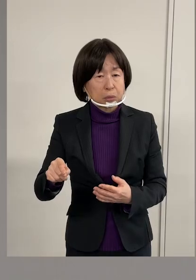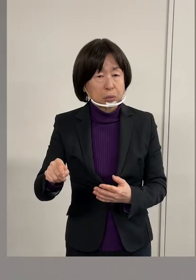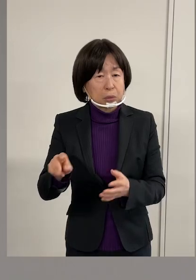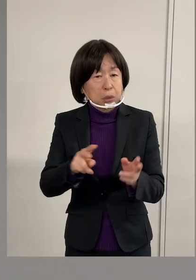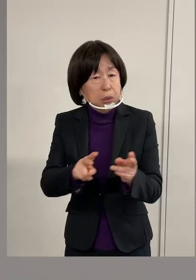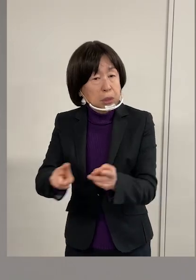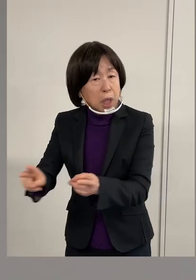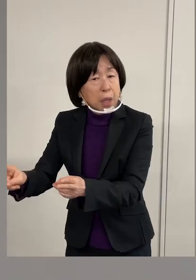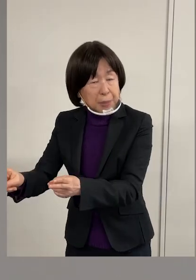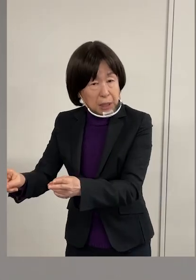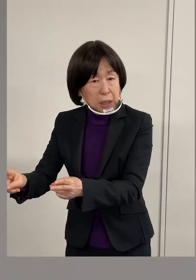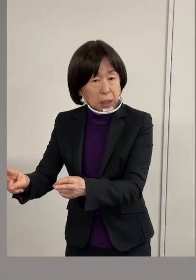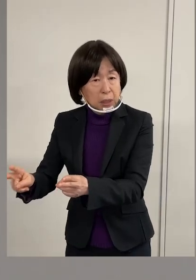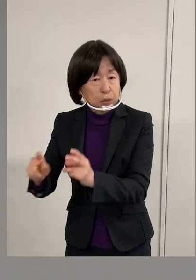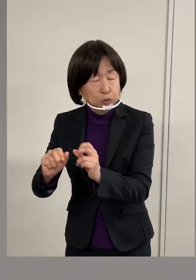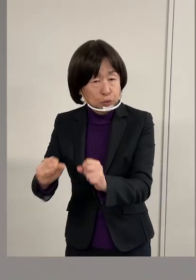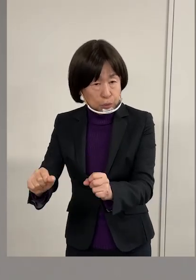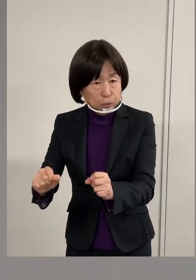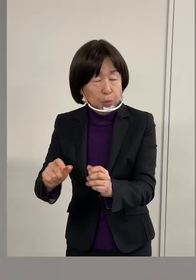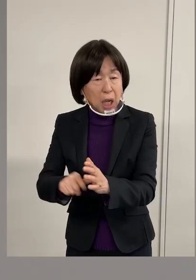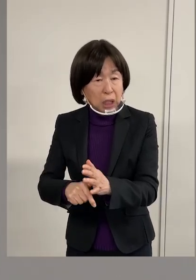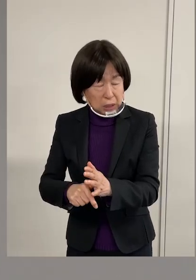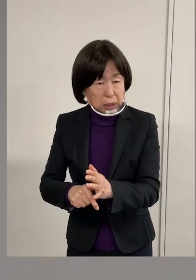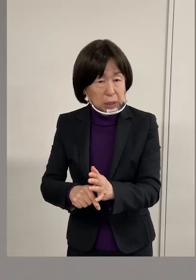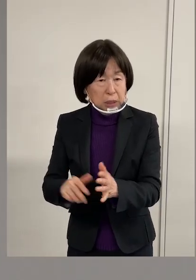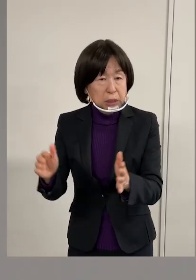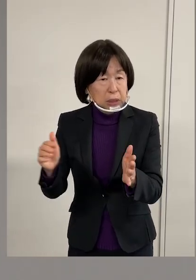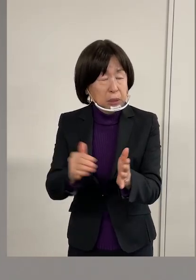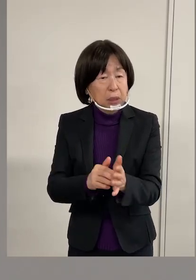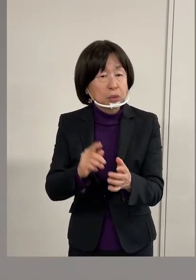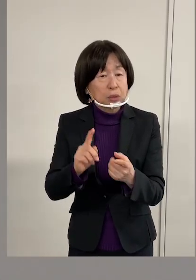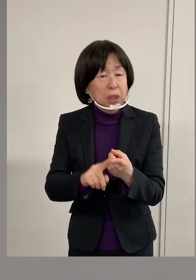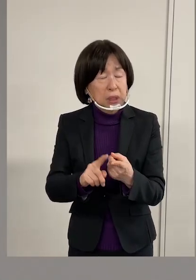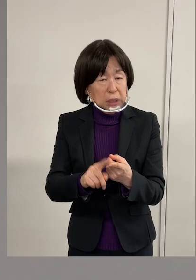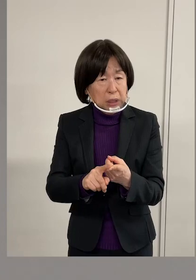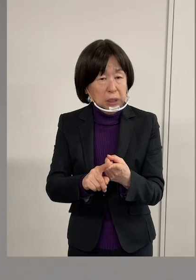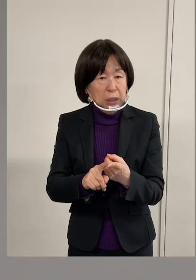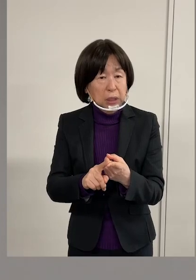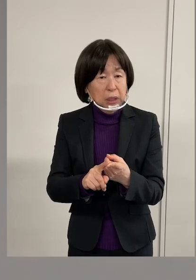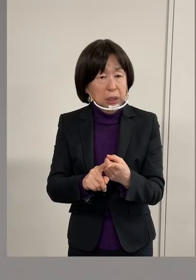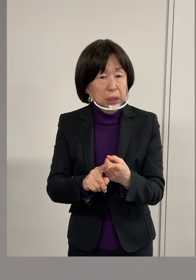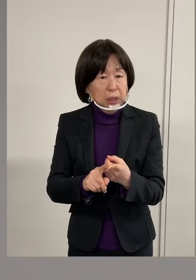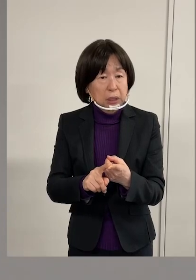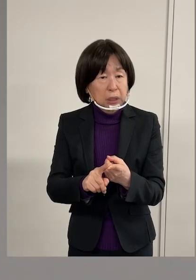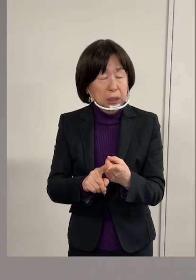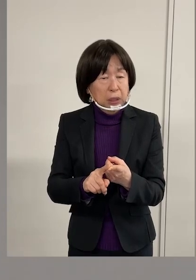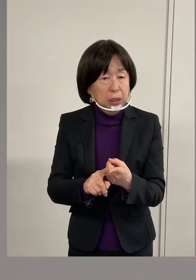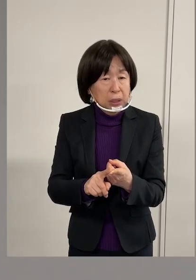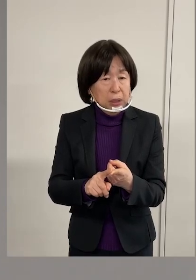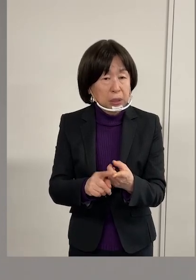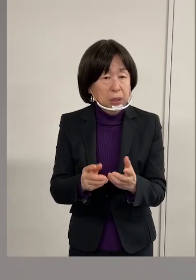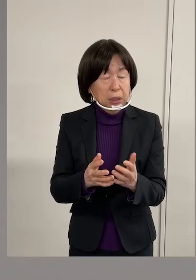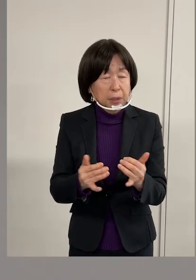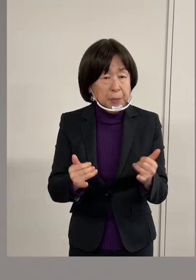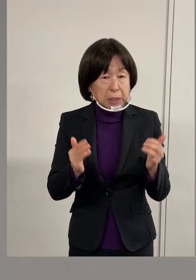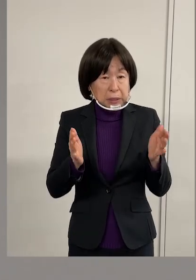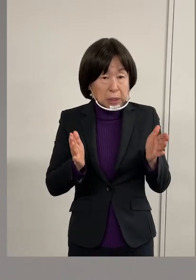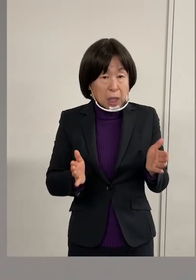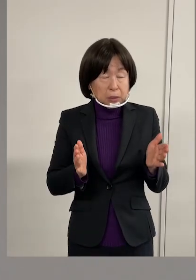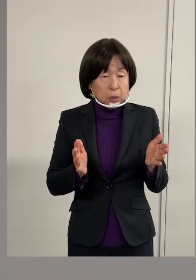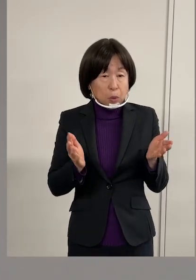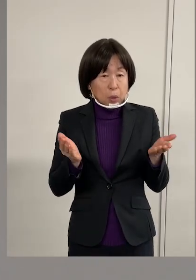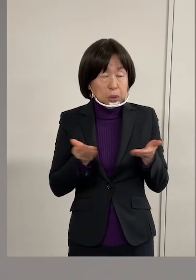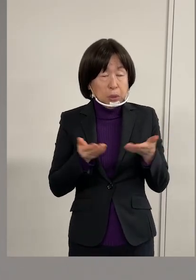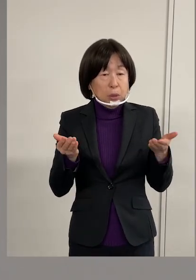間、その後ですね、最終的には、今も、民間企業を活